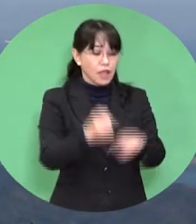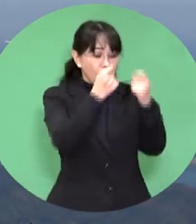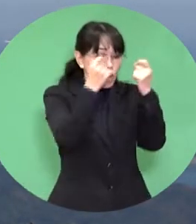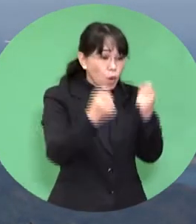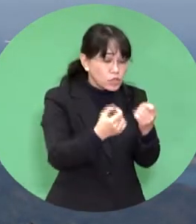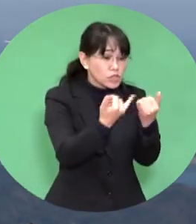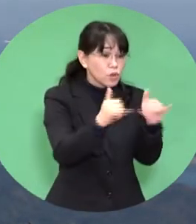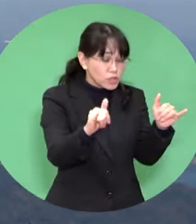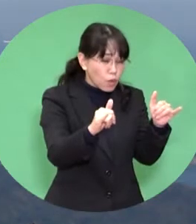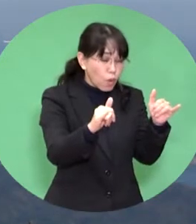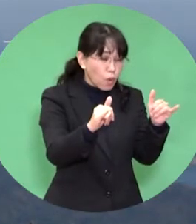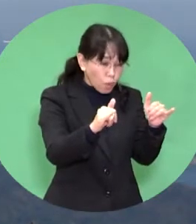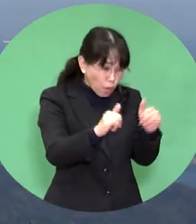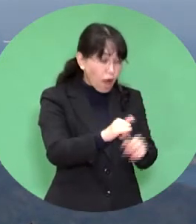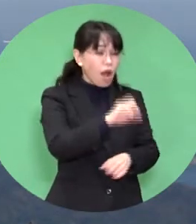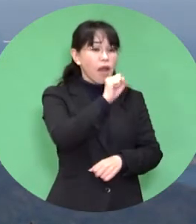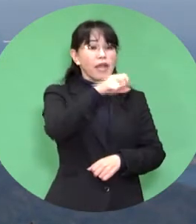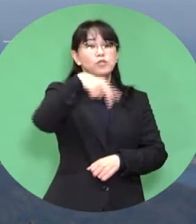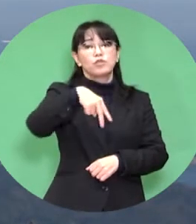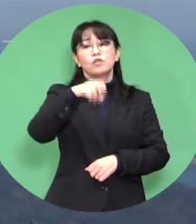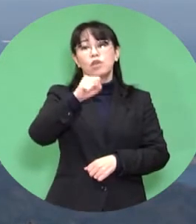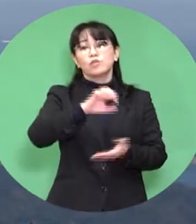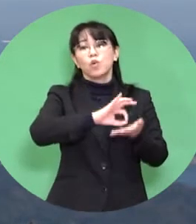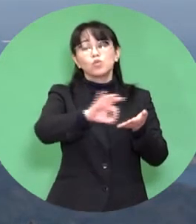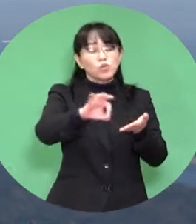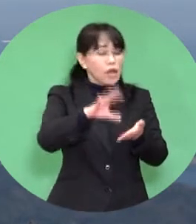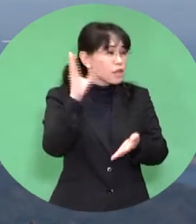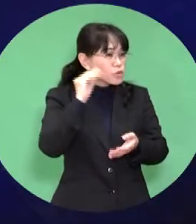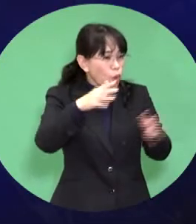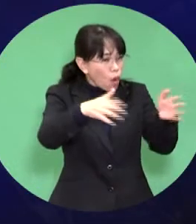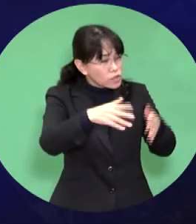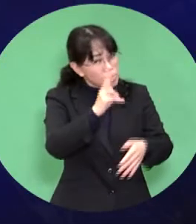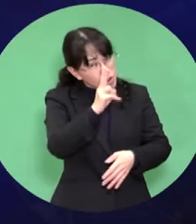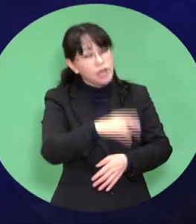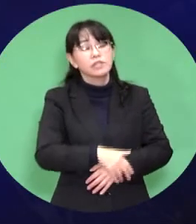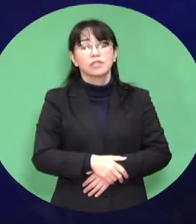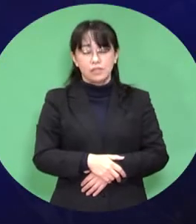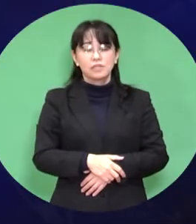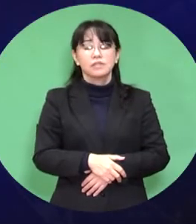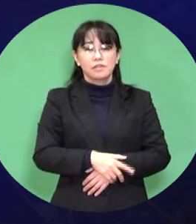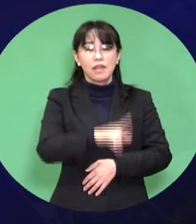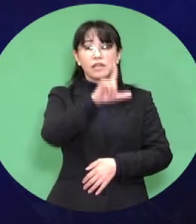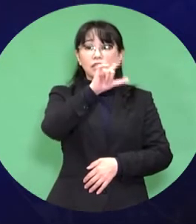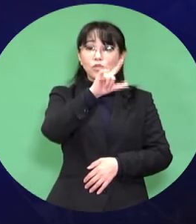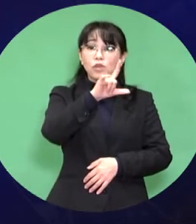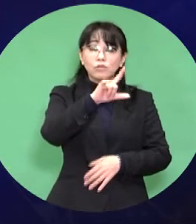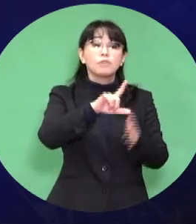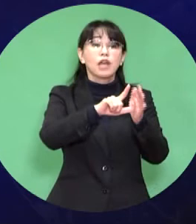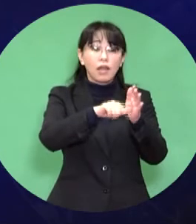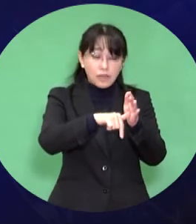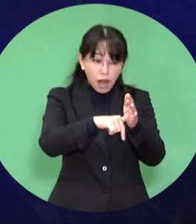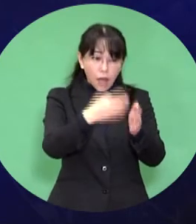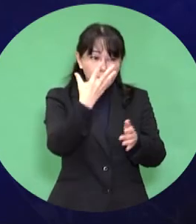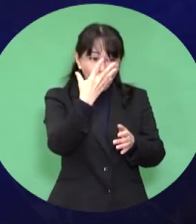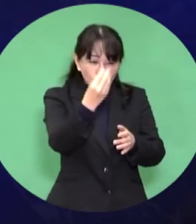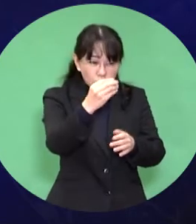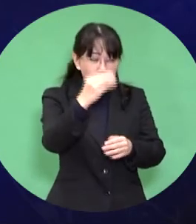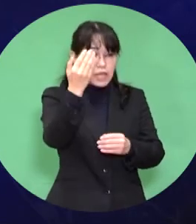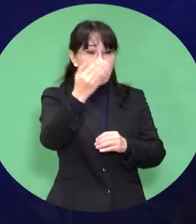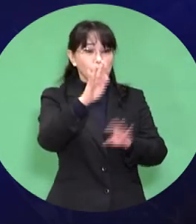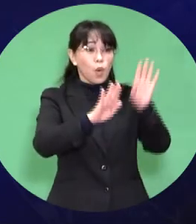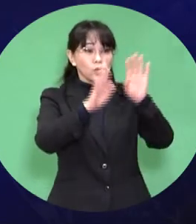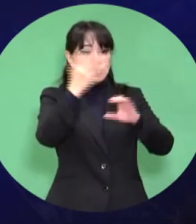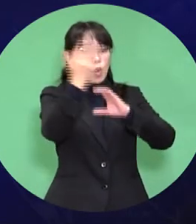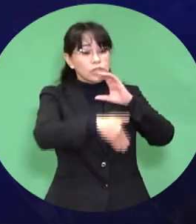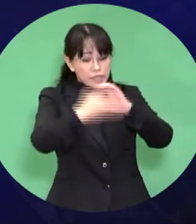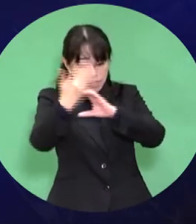者は SNS で情報を集めることが多いようです。インスタグラムなら魅力的な風景を写真でダイレクト